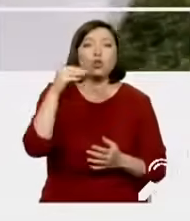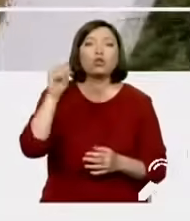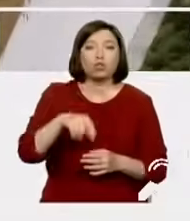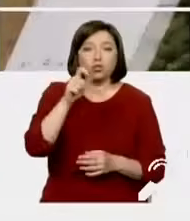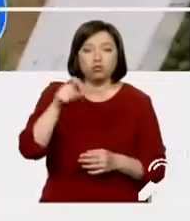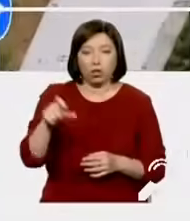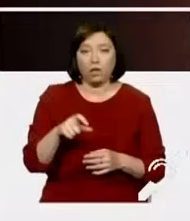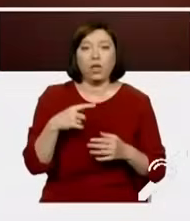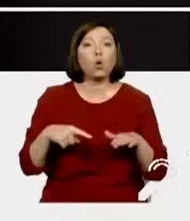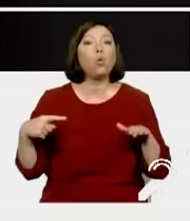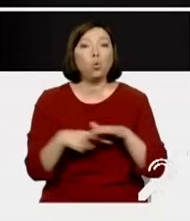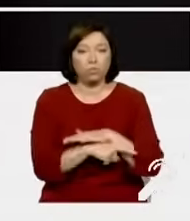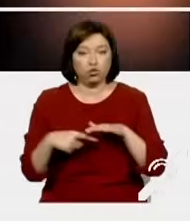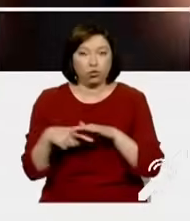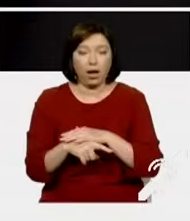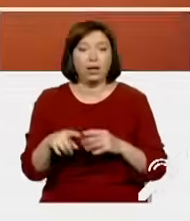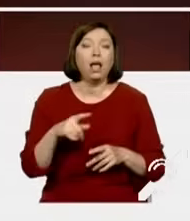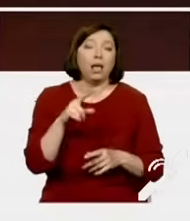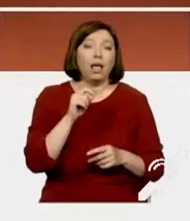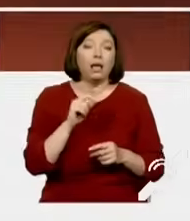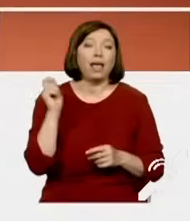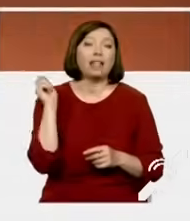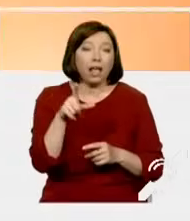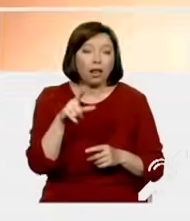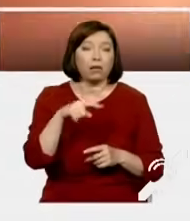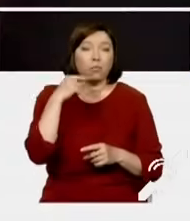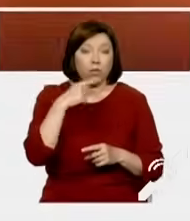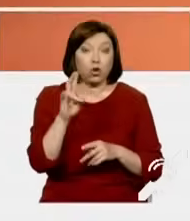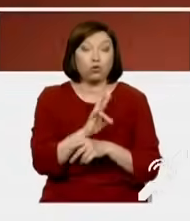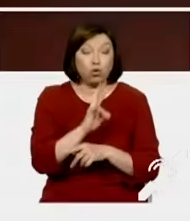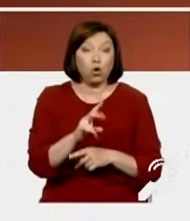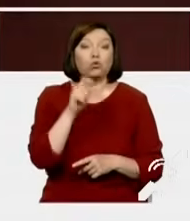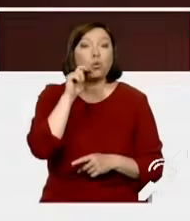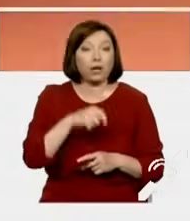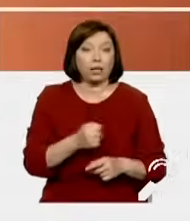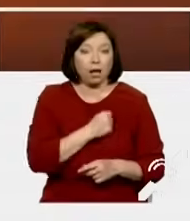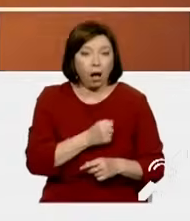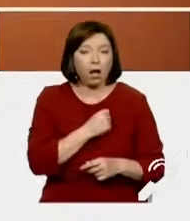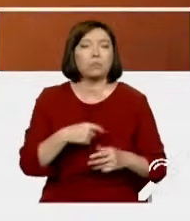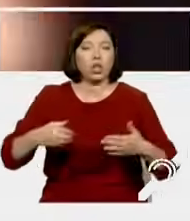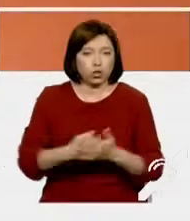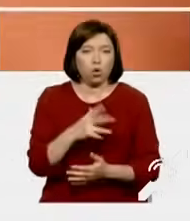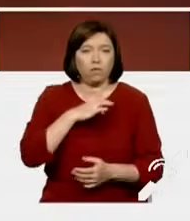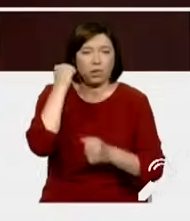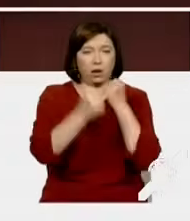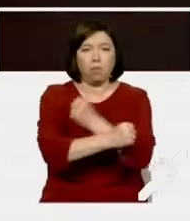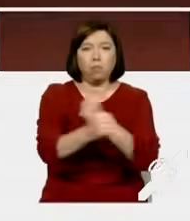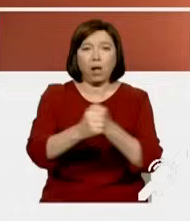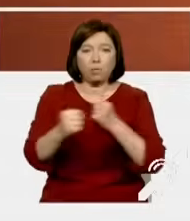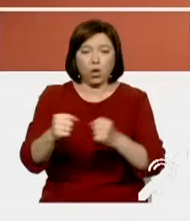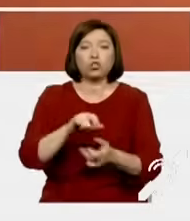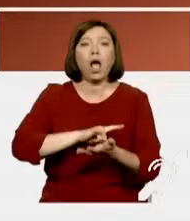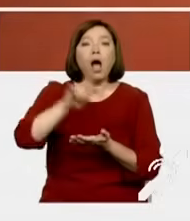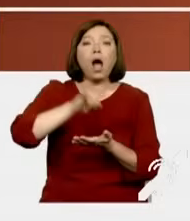ai orașului s-au refugiat. Canalele rusești de Telegram relatează că tot noaptea trecută, forțele ucrainene au lansat lovituri aeriene asupra unui